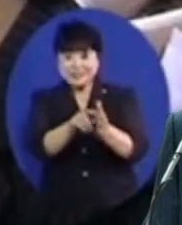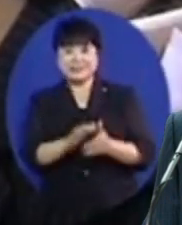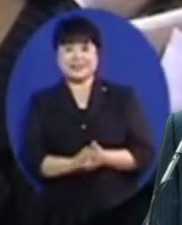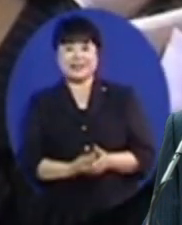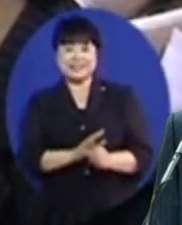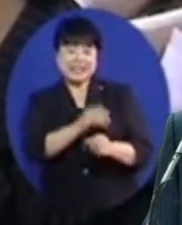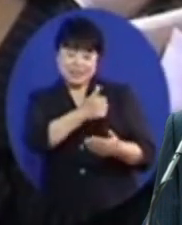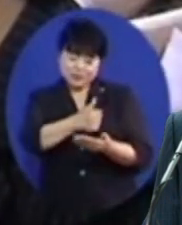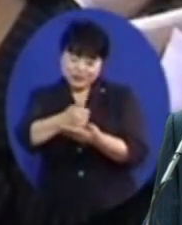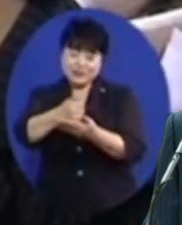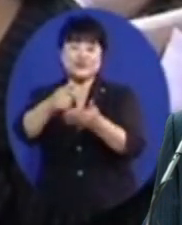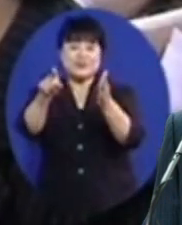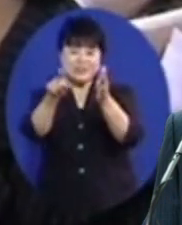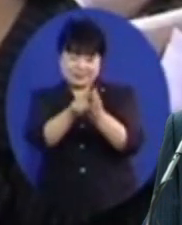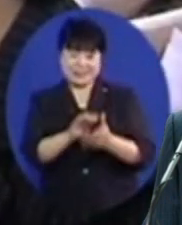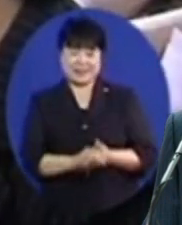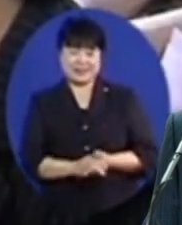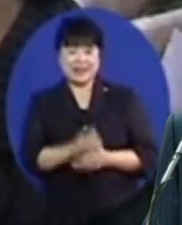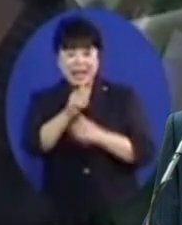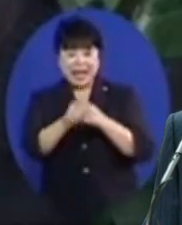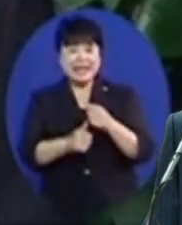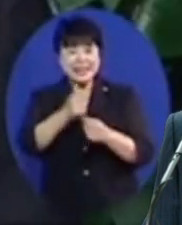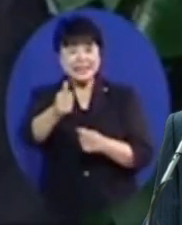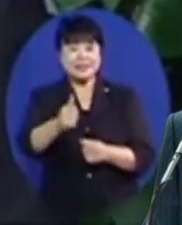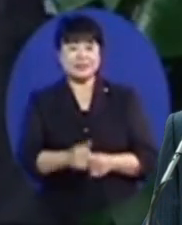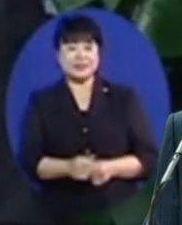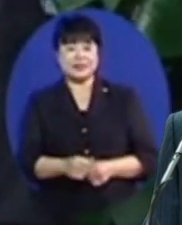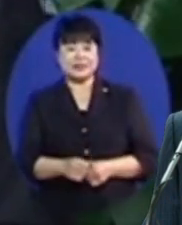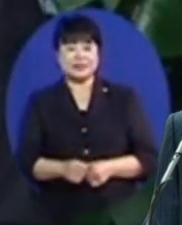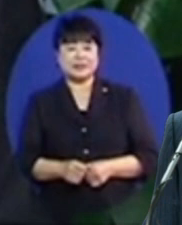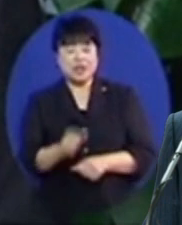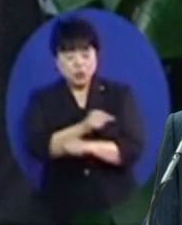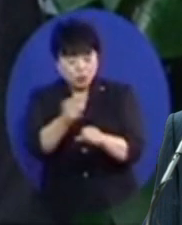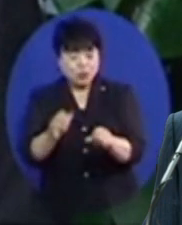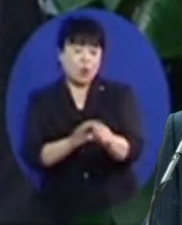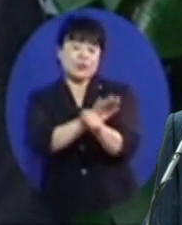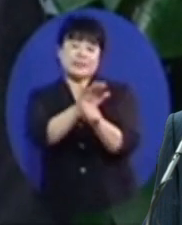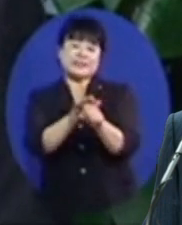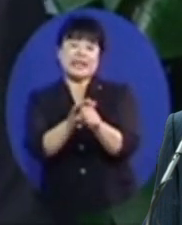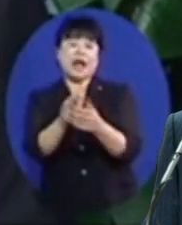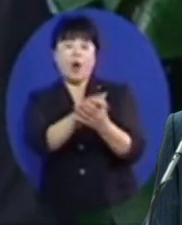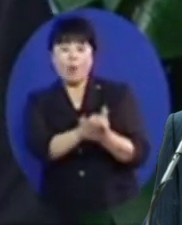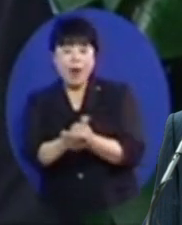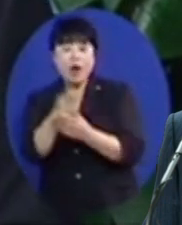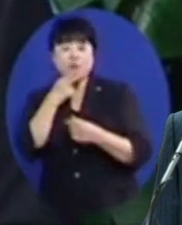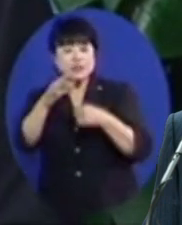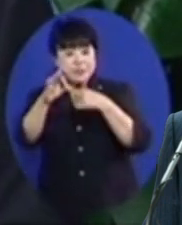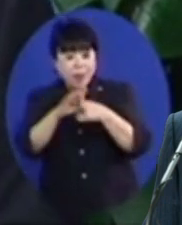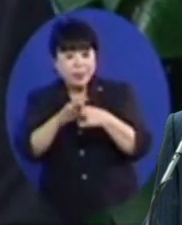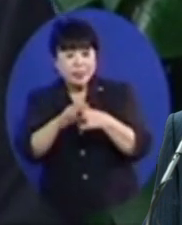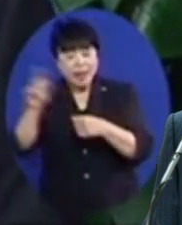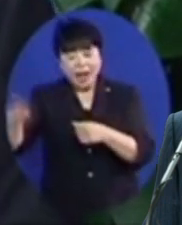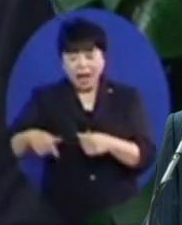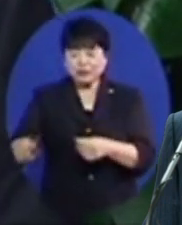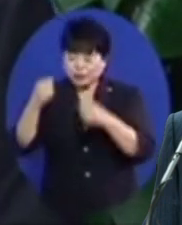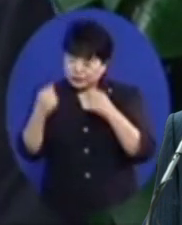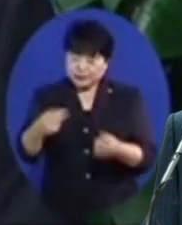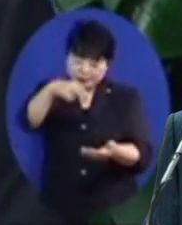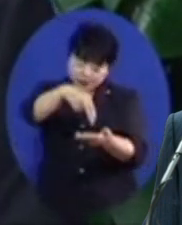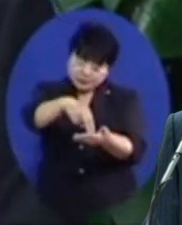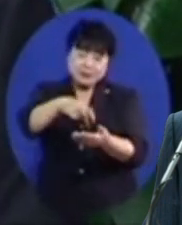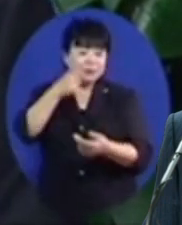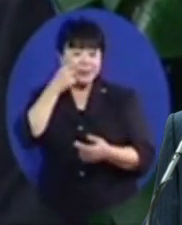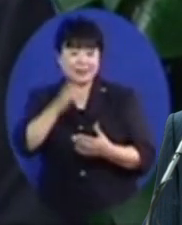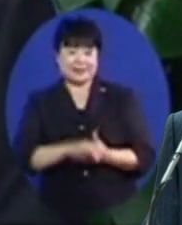사랑해 주시는 것입니다. 이러한 하나님의 관대한 용서와 사랑과 화해가 아니면 우리는 하루도 하나님 앞에 설 수 없는